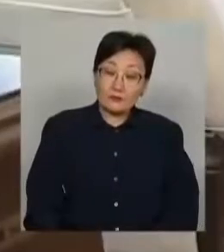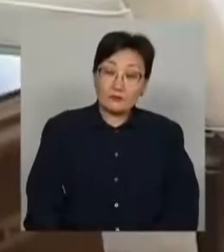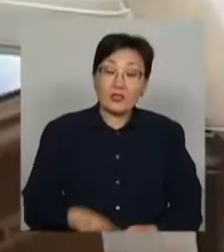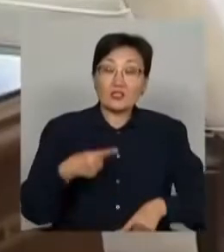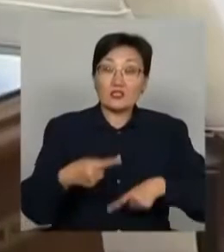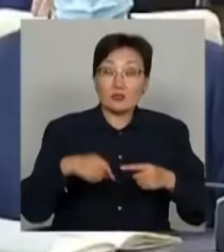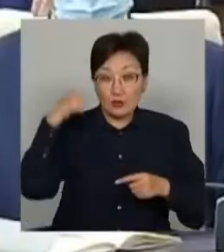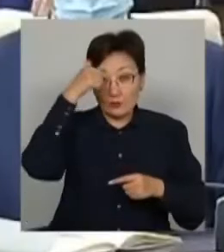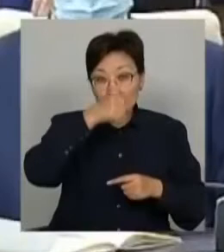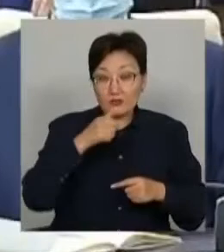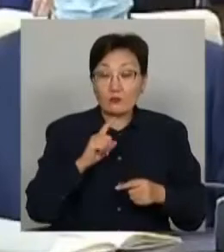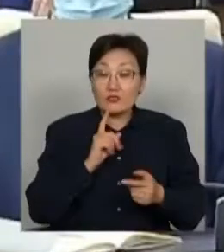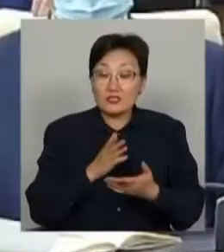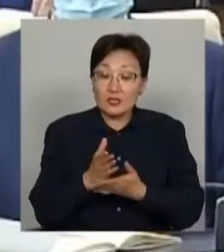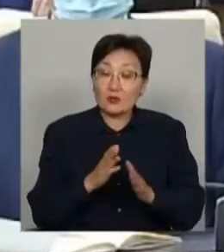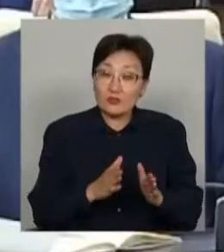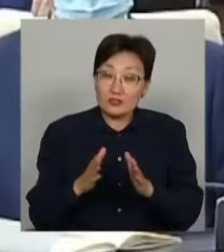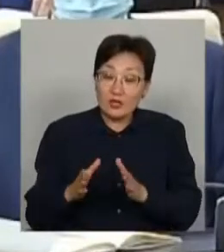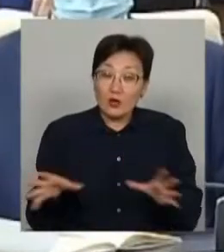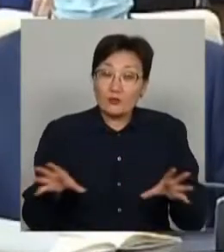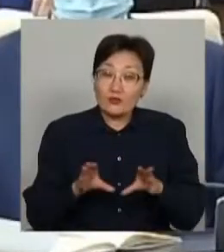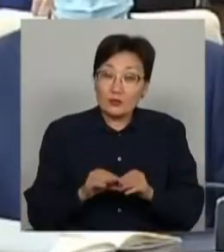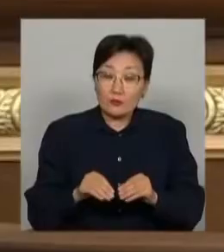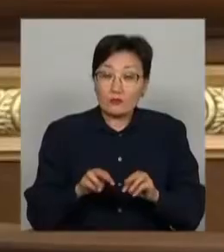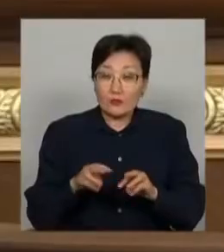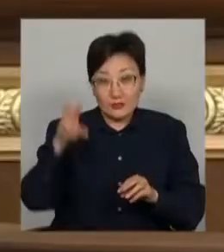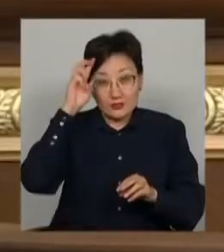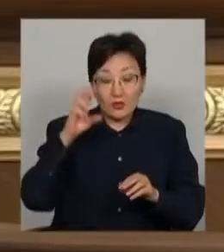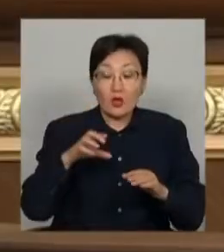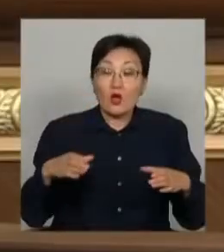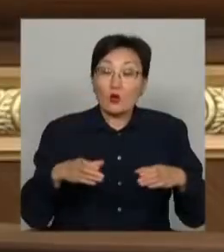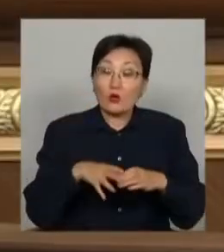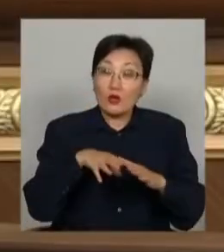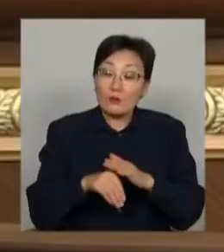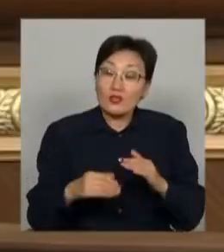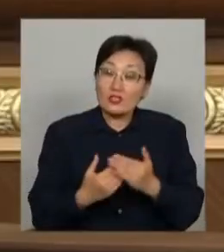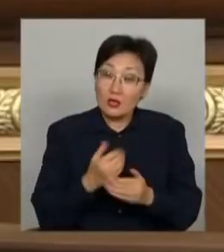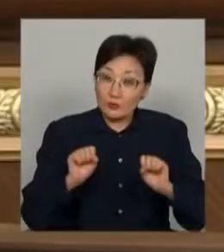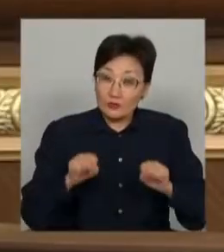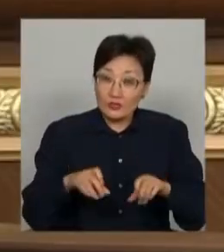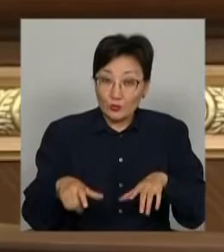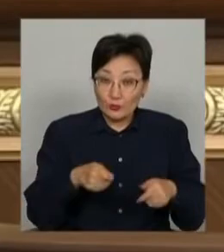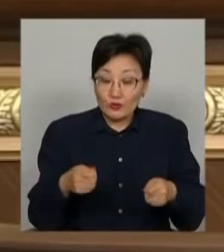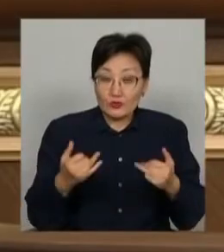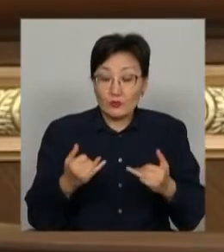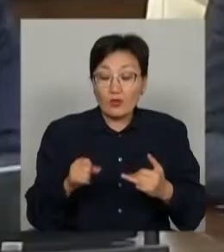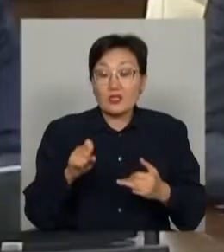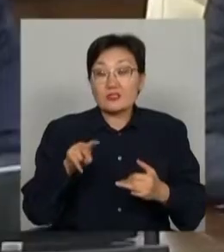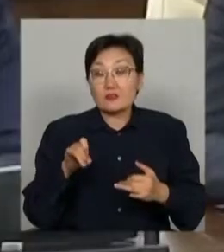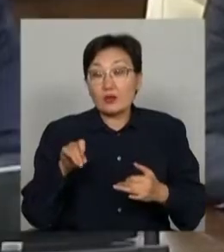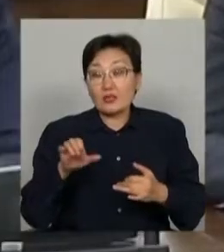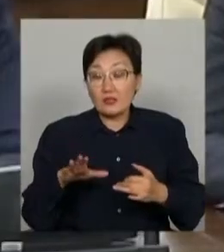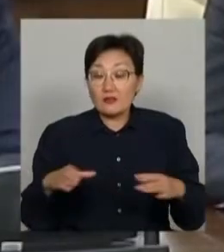Келесі жылы елде саяси институттармен бірге үкіметтің де құрамы жаңаруы мүмкін. Себебі президент бүгін Әлихан